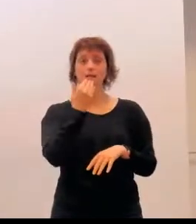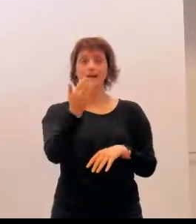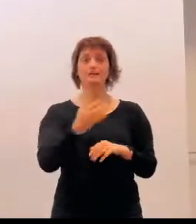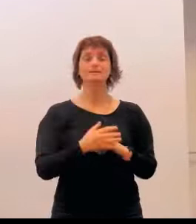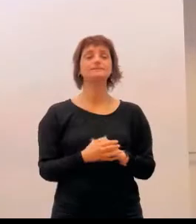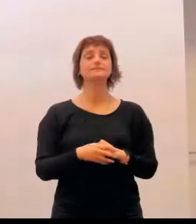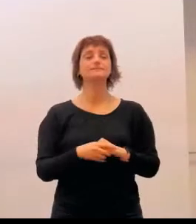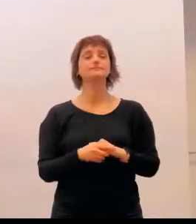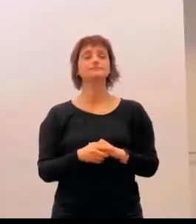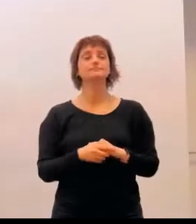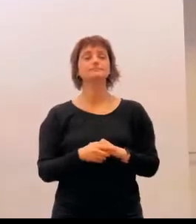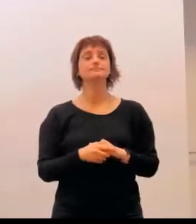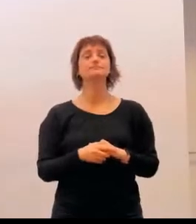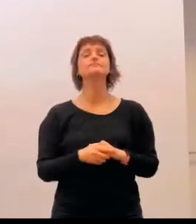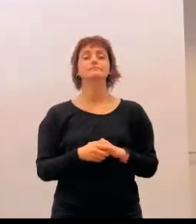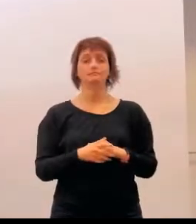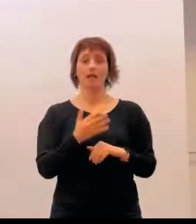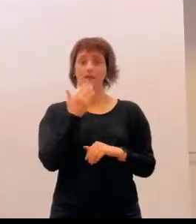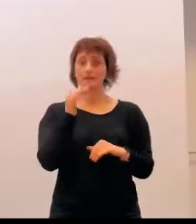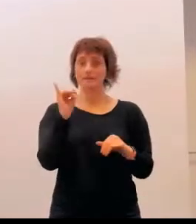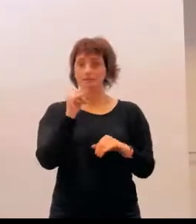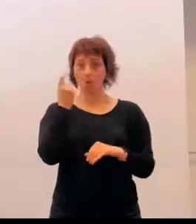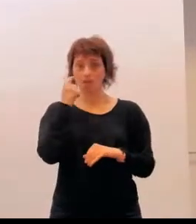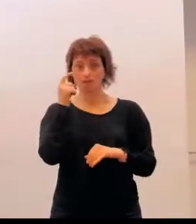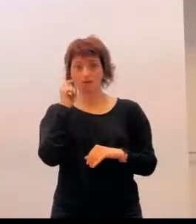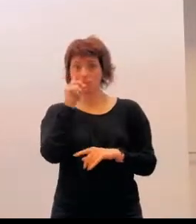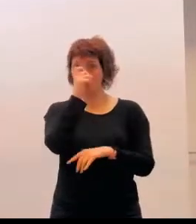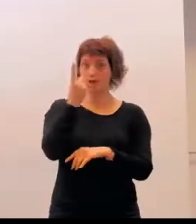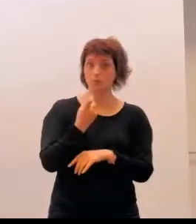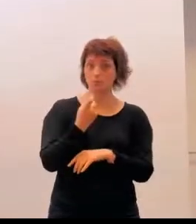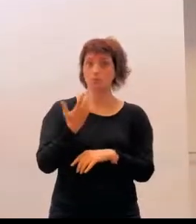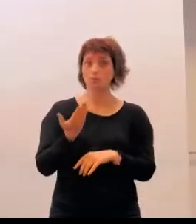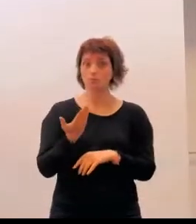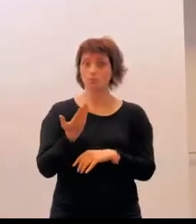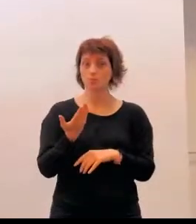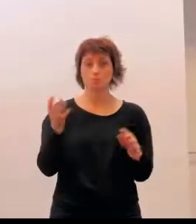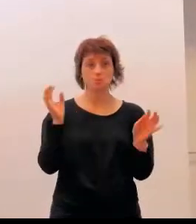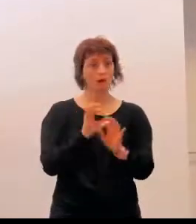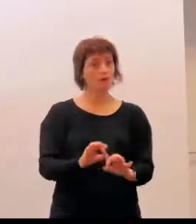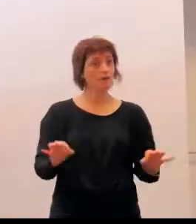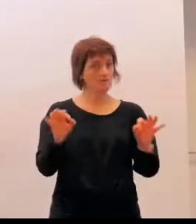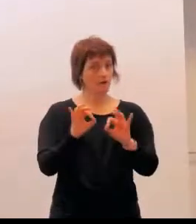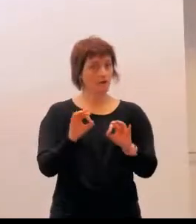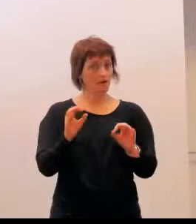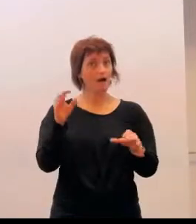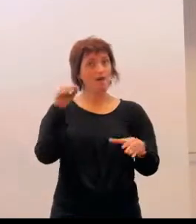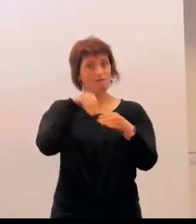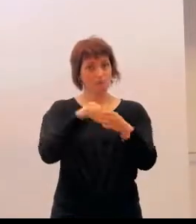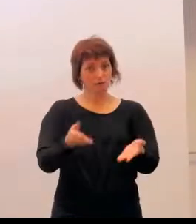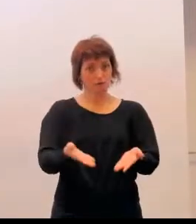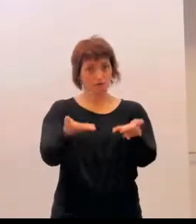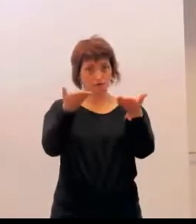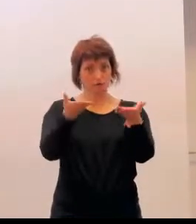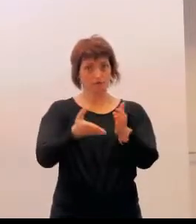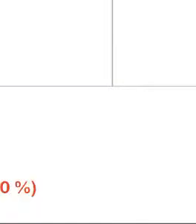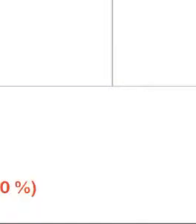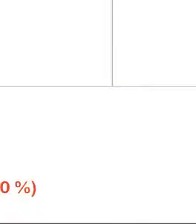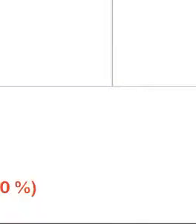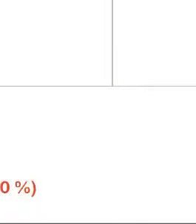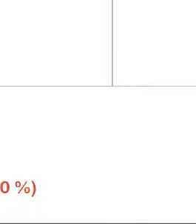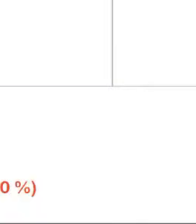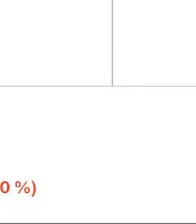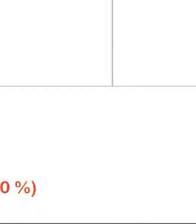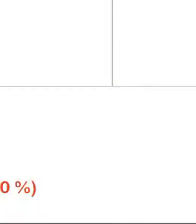Merci. Y a-t-il des observations, des questions ? Je n'en vois pas. Le scrutin est ouvert.